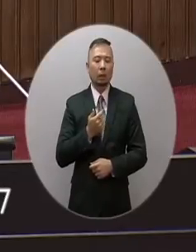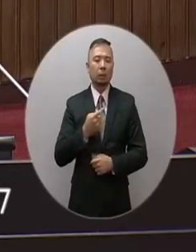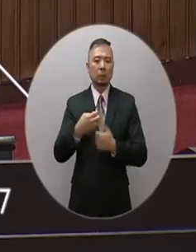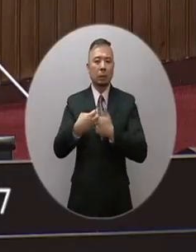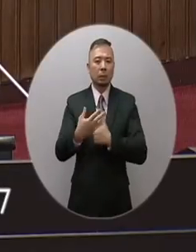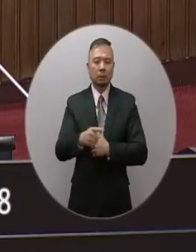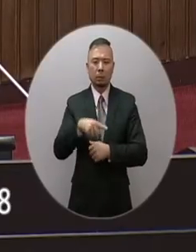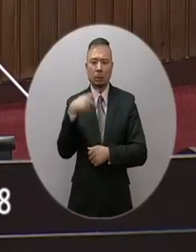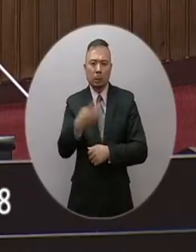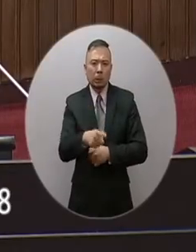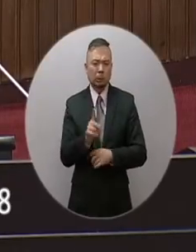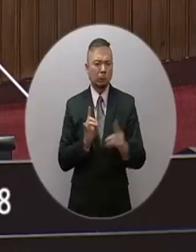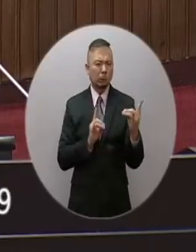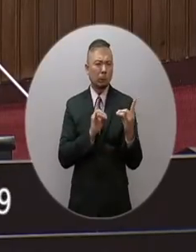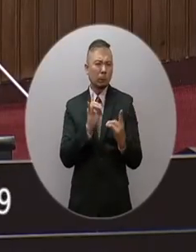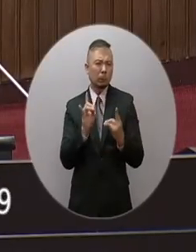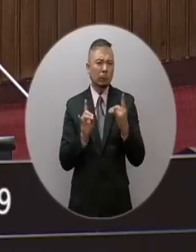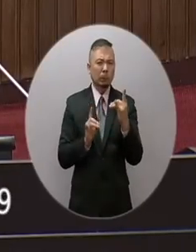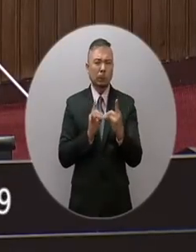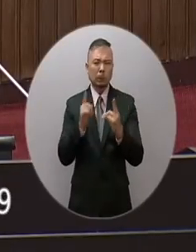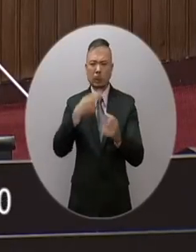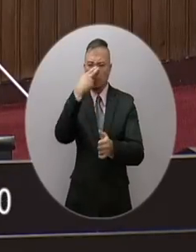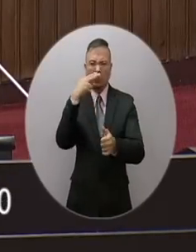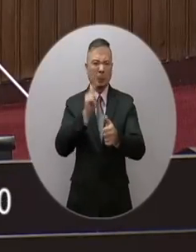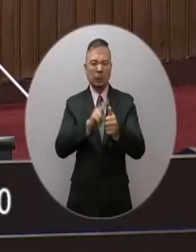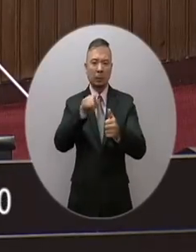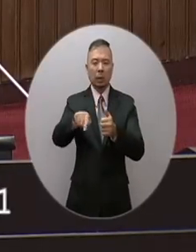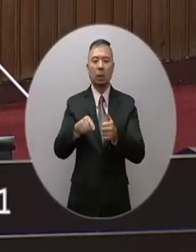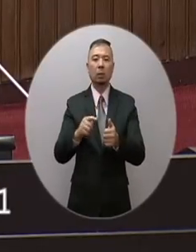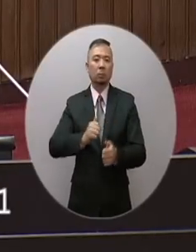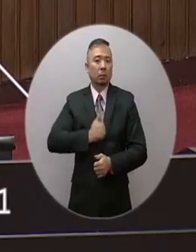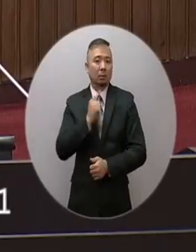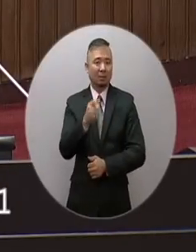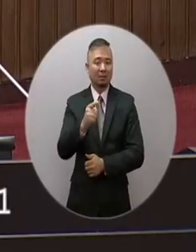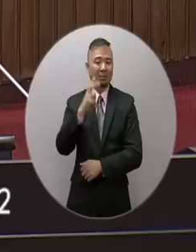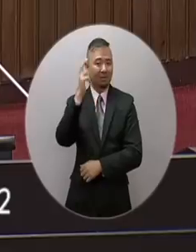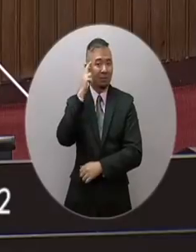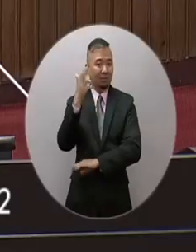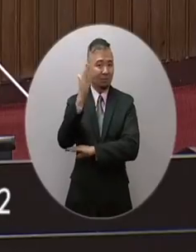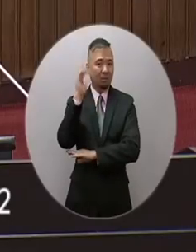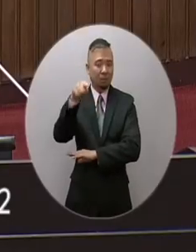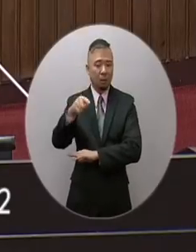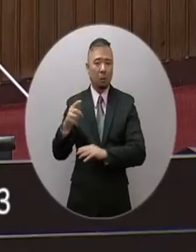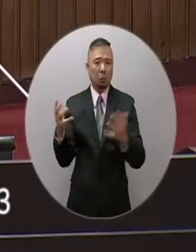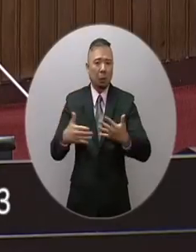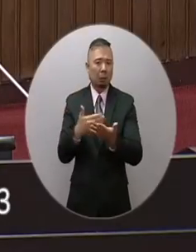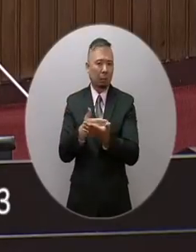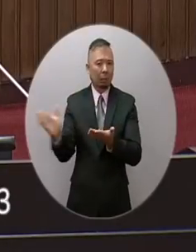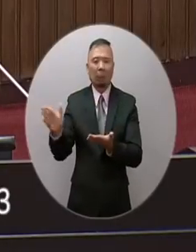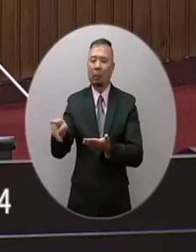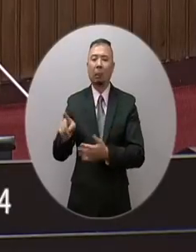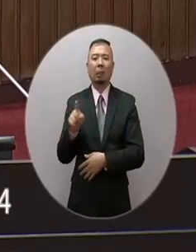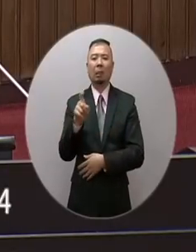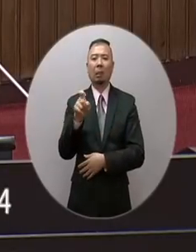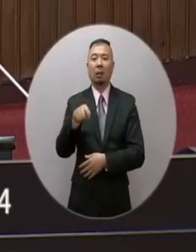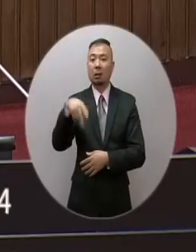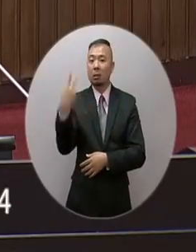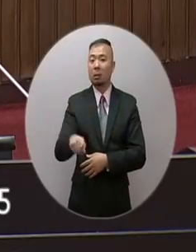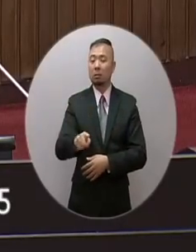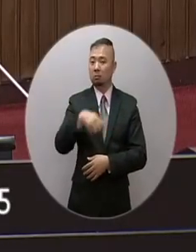精的算计，解决不了宪政运作的困局，更解决不了当前两岸的